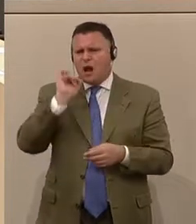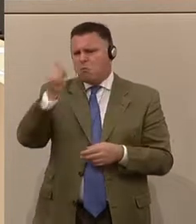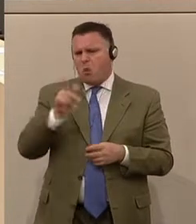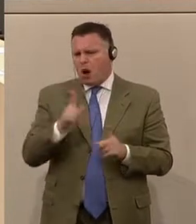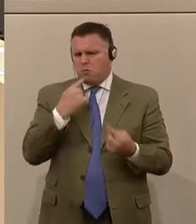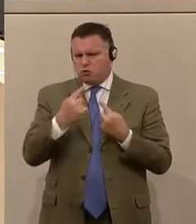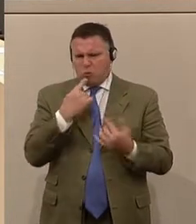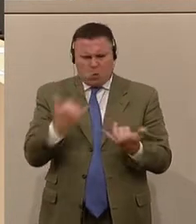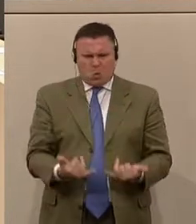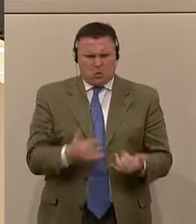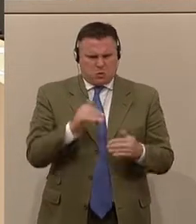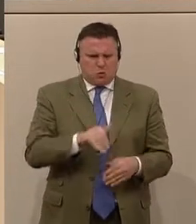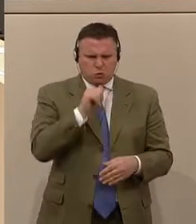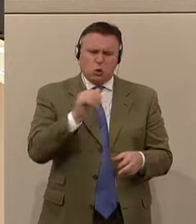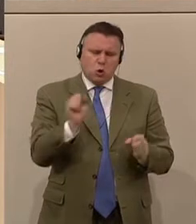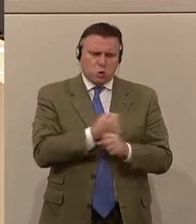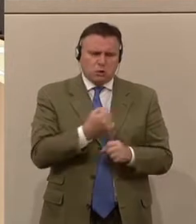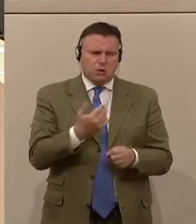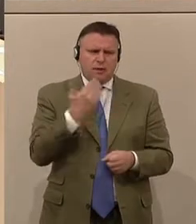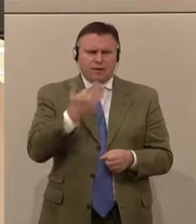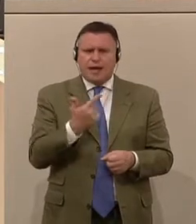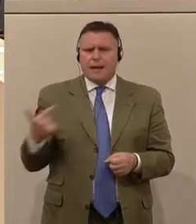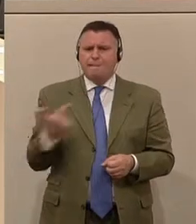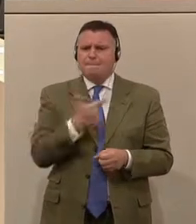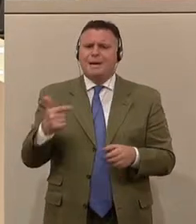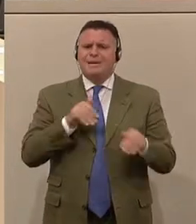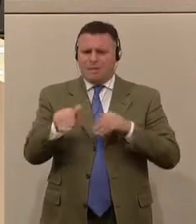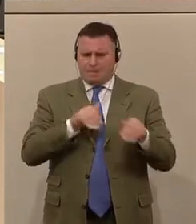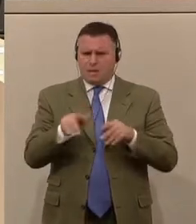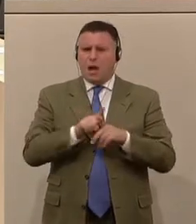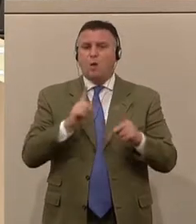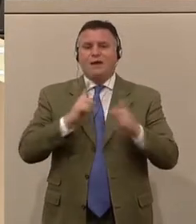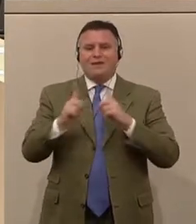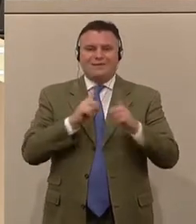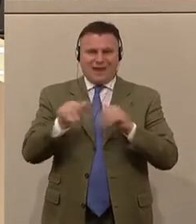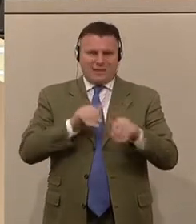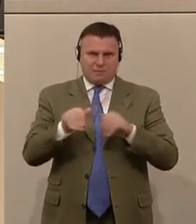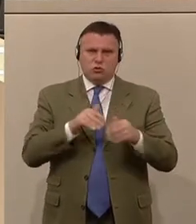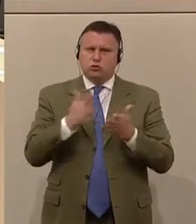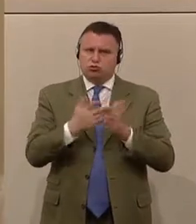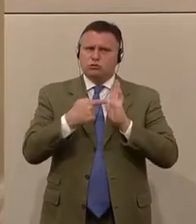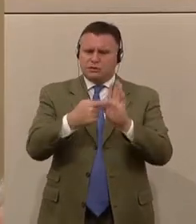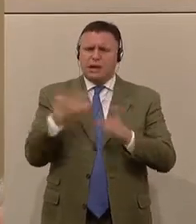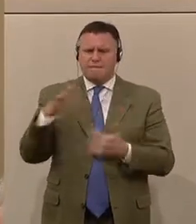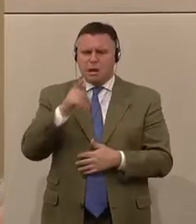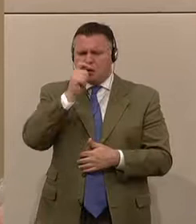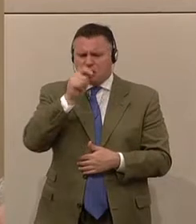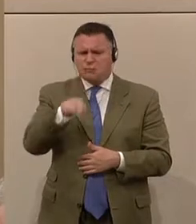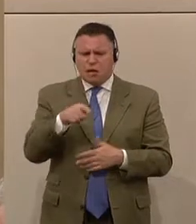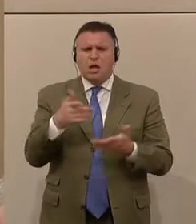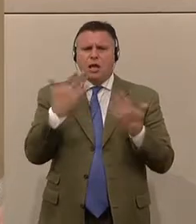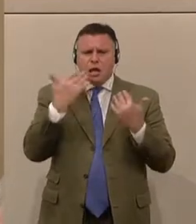noch besprechen. Ich möchte mich aber bedanken, dass beide Minister heute hier sind, auch der Verkehrsminister, denn das zeigt die Wertigkeit für Klima-